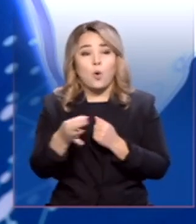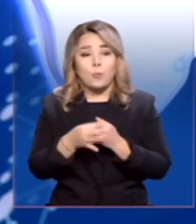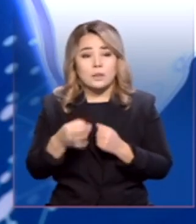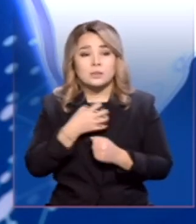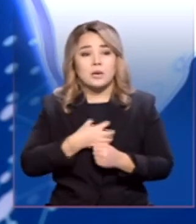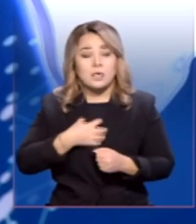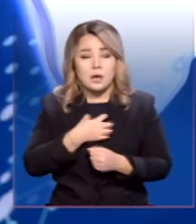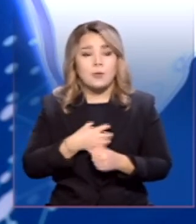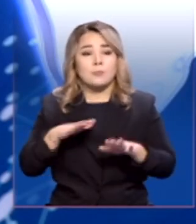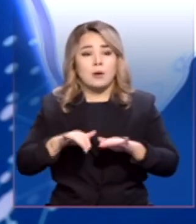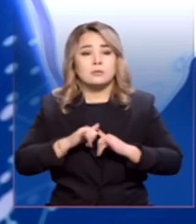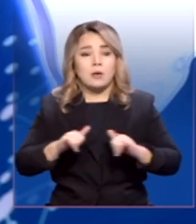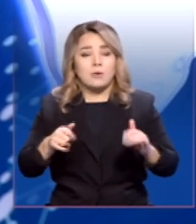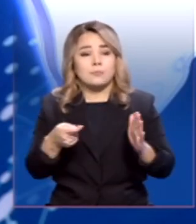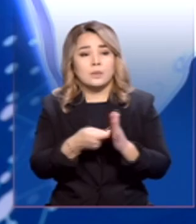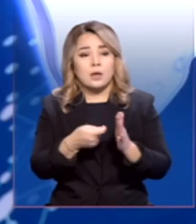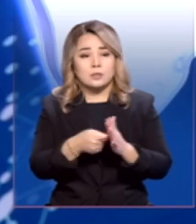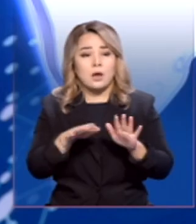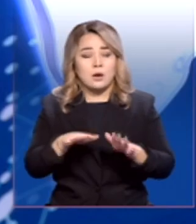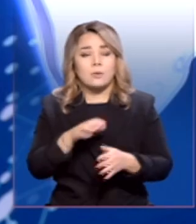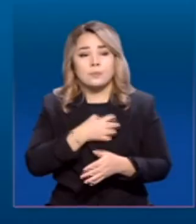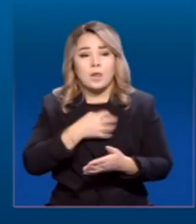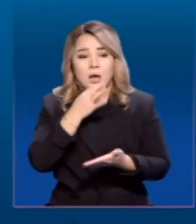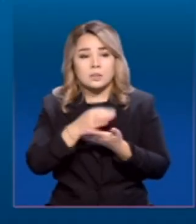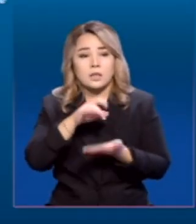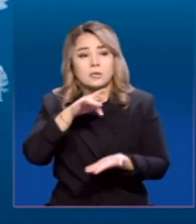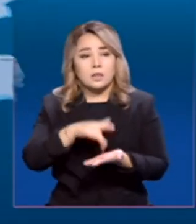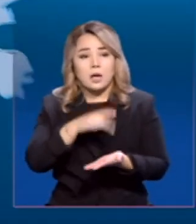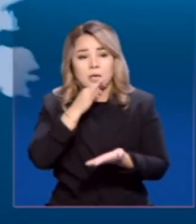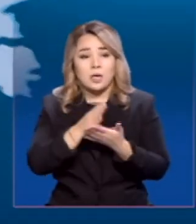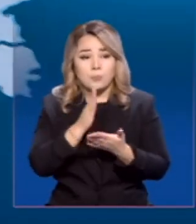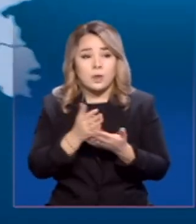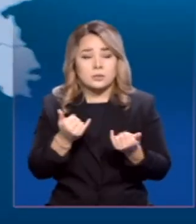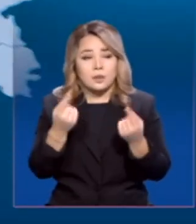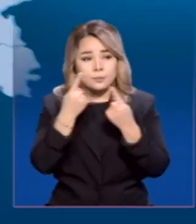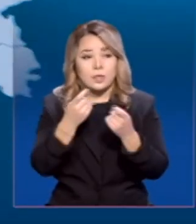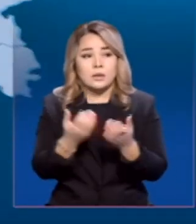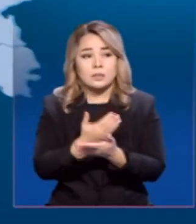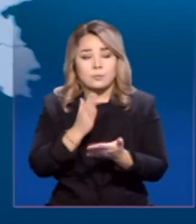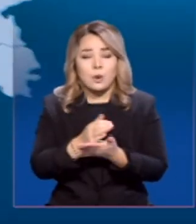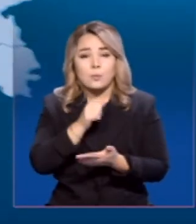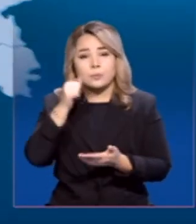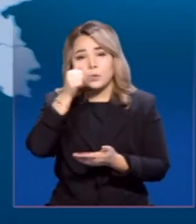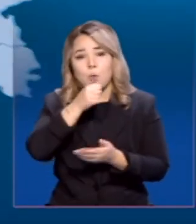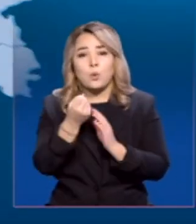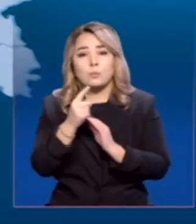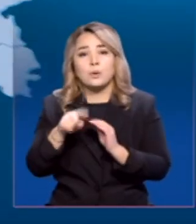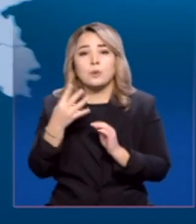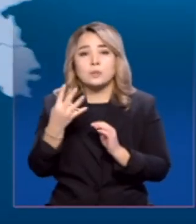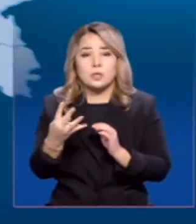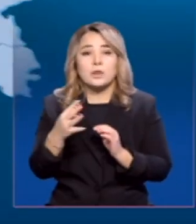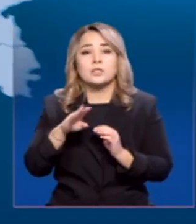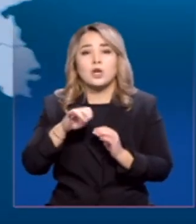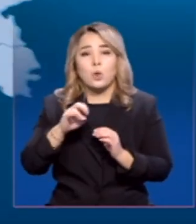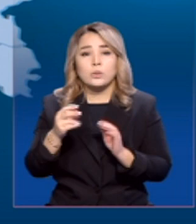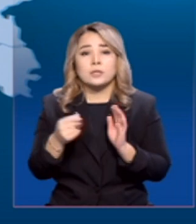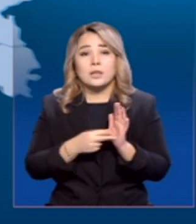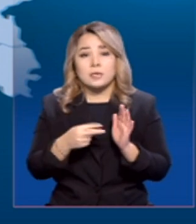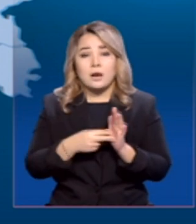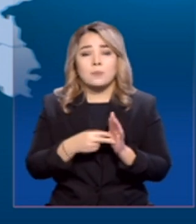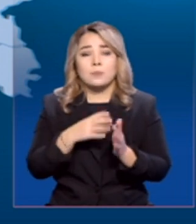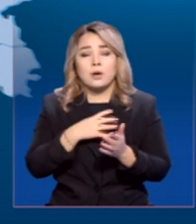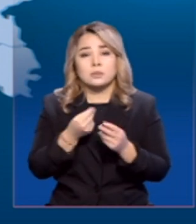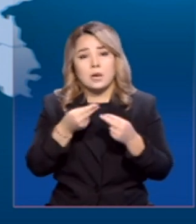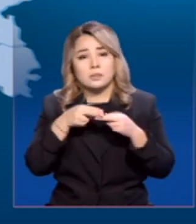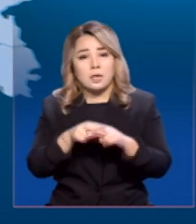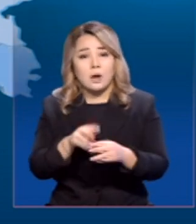негізгі донор аймақтардың бірі болып қала бермек. Мемлекеттік кірістер комитетінің есебіне сүйенсек, былтыр 11,4 триллион теңге